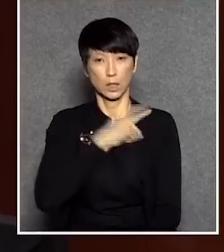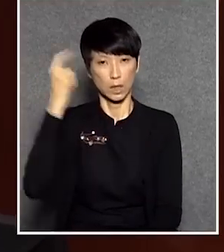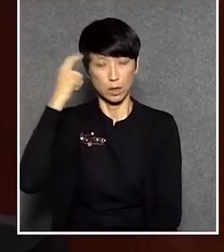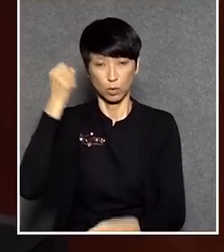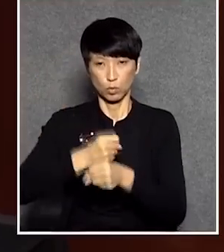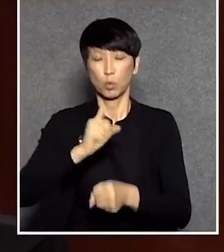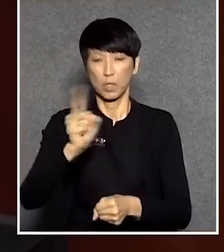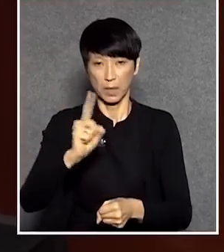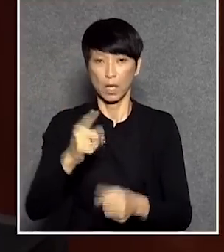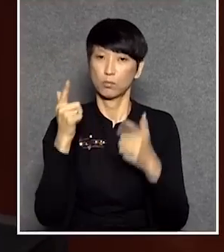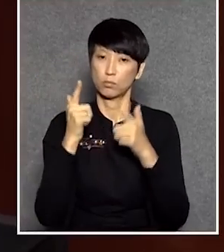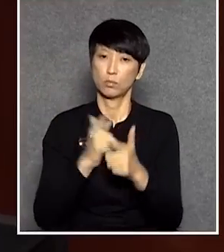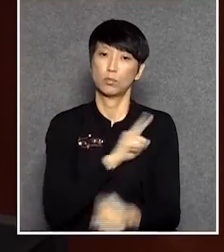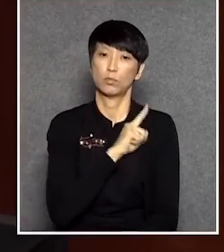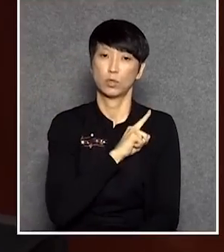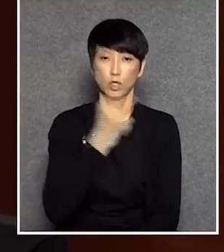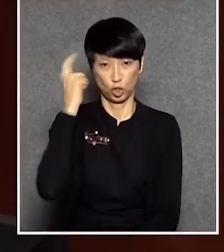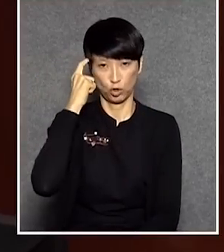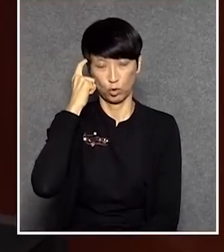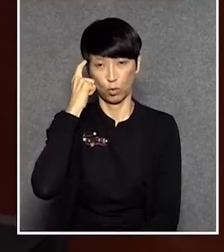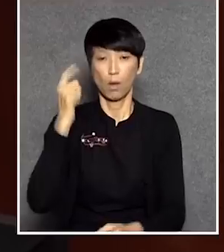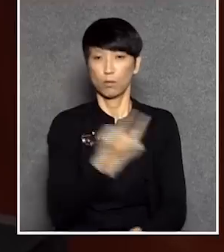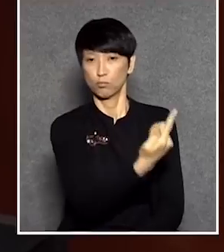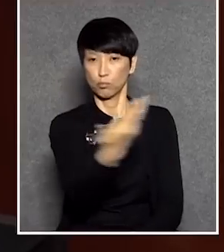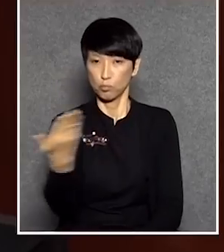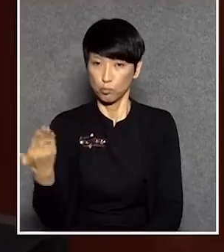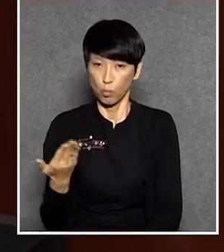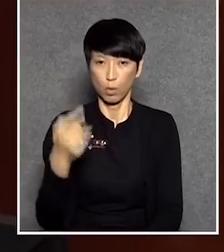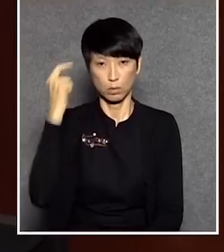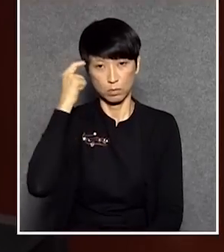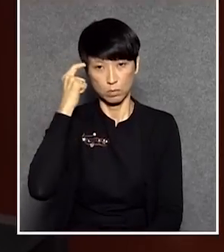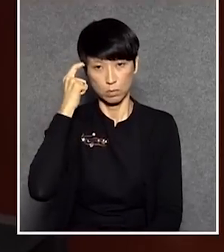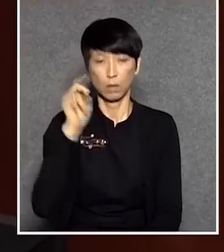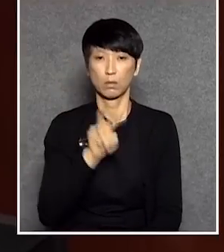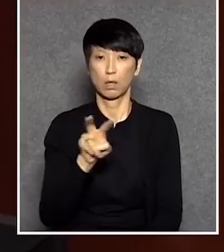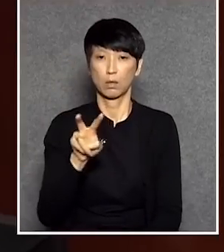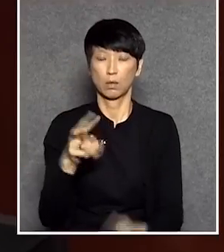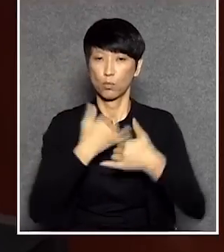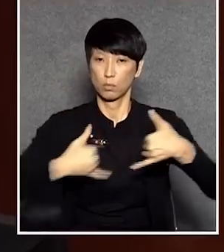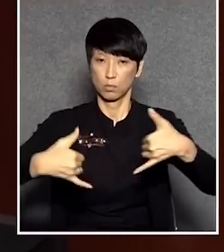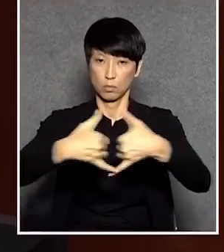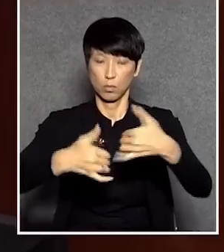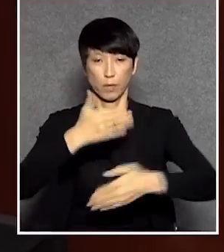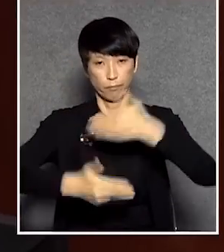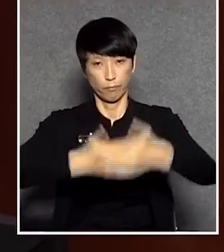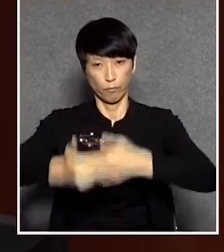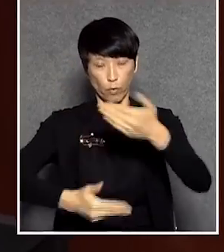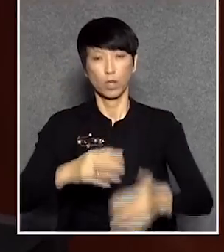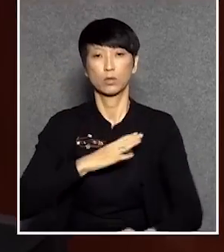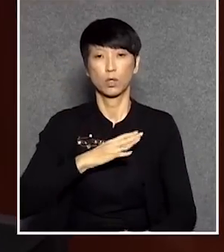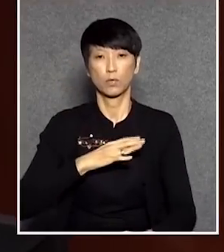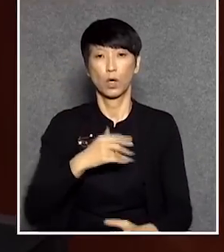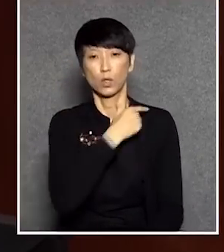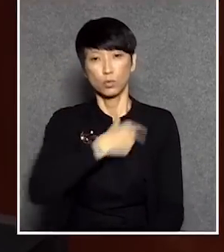的。我相信公眾也會看著我們的那個議會運作的情況，所以議員